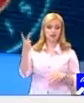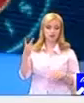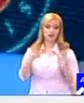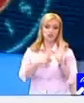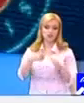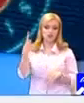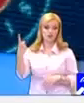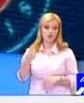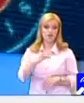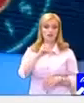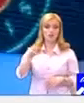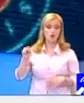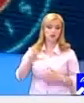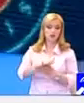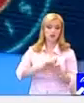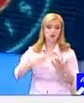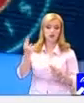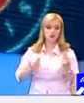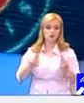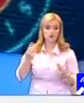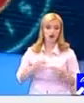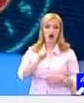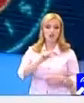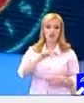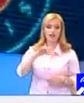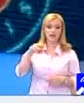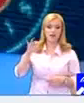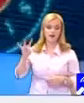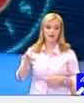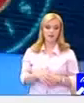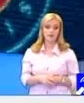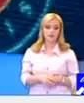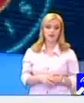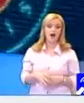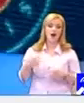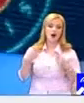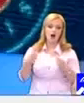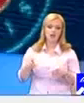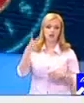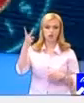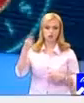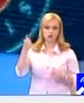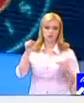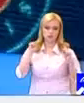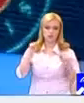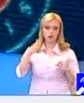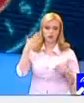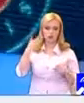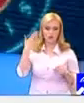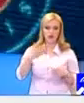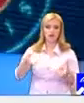6-2, 6-1. Simona se va lupta pentru un loc în semifinale cu Angelique Kerber. Mihaela Buzărnescu și Irina Bară s-au calificat în sferturi la